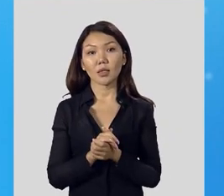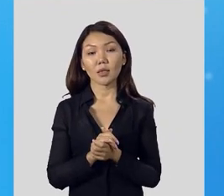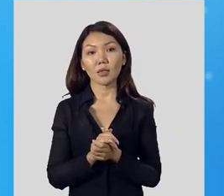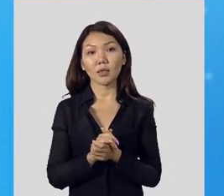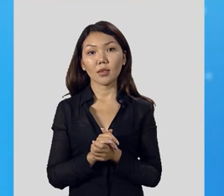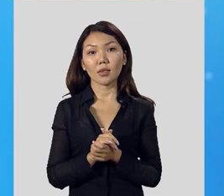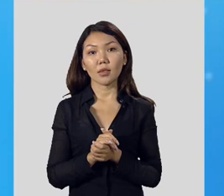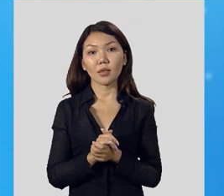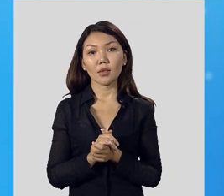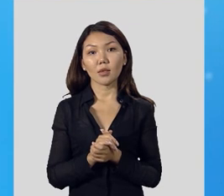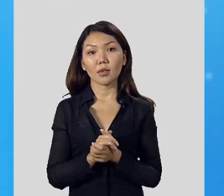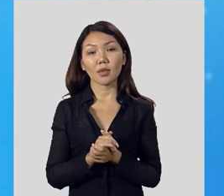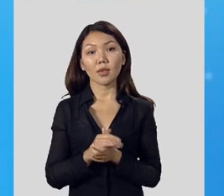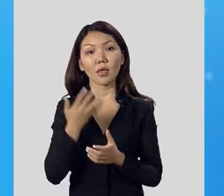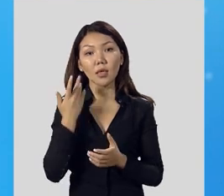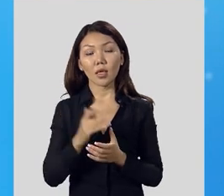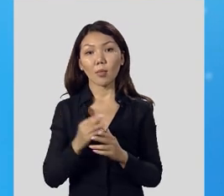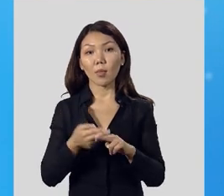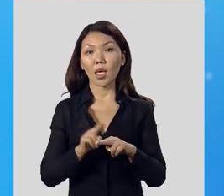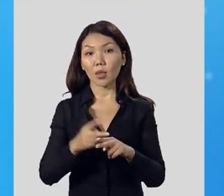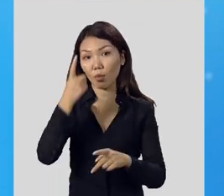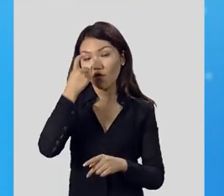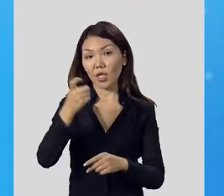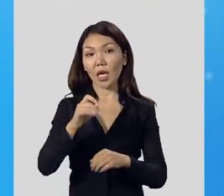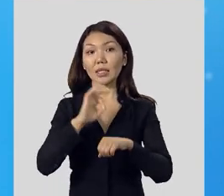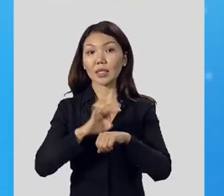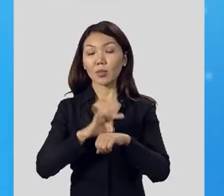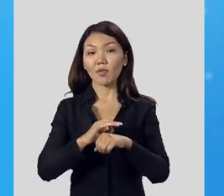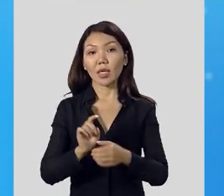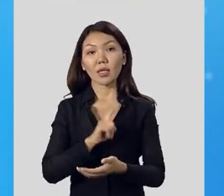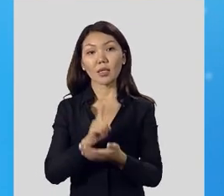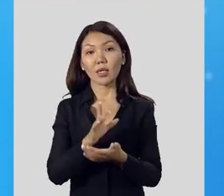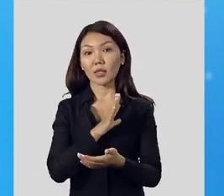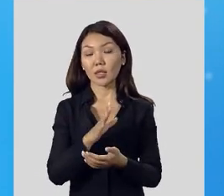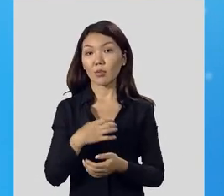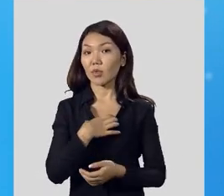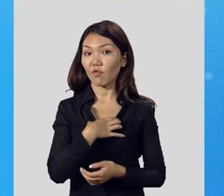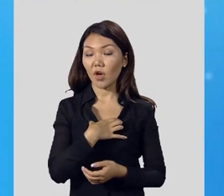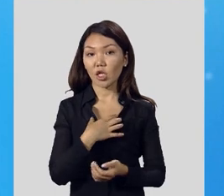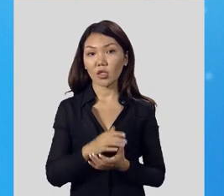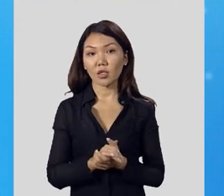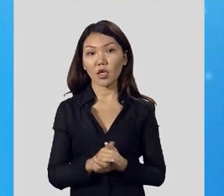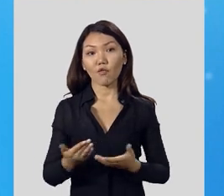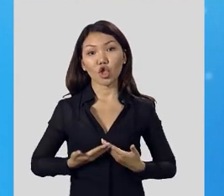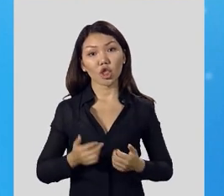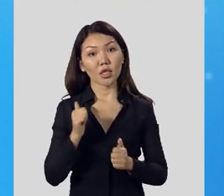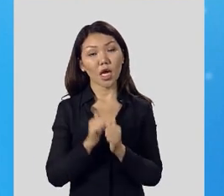поэтому профилактика заболеваний должна занимать не последнее место в жизни